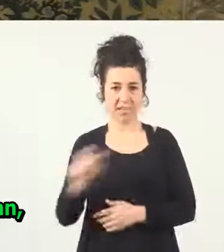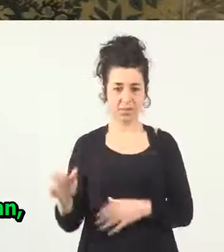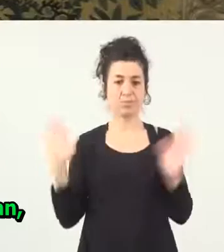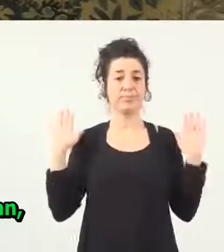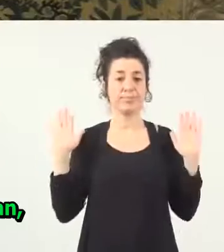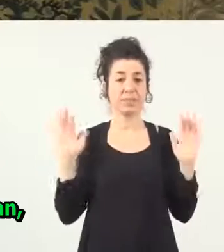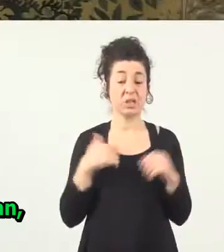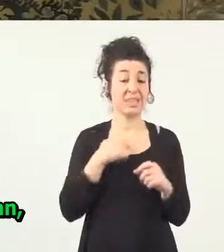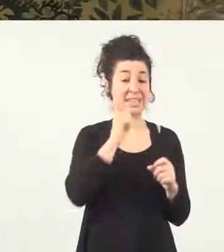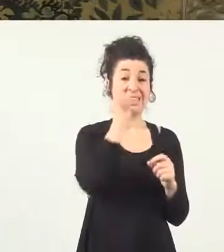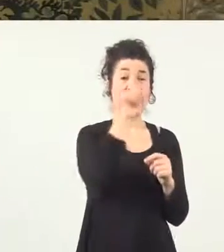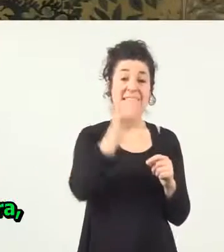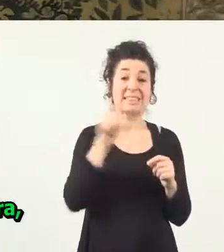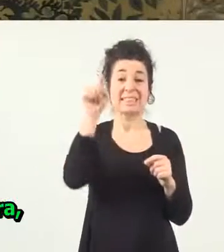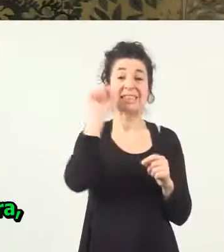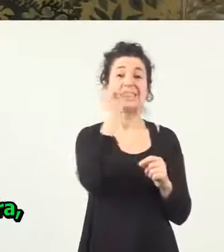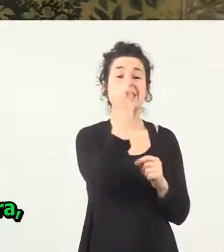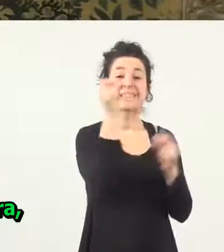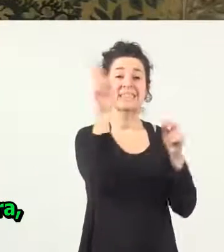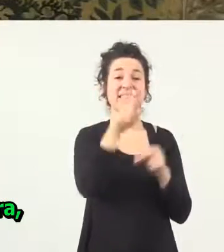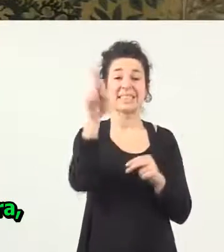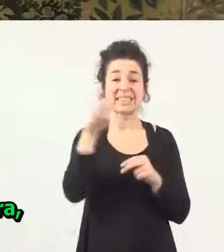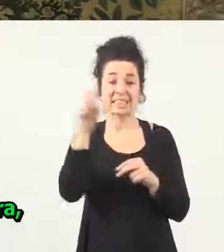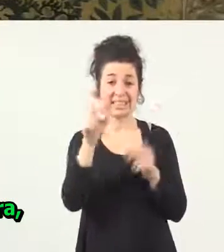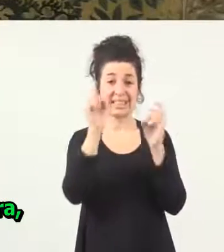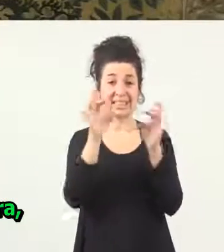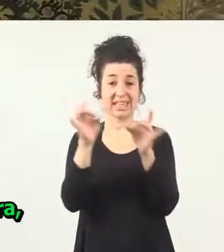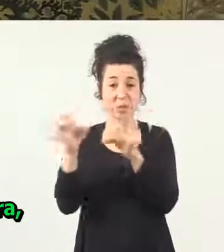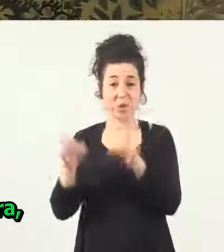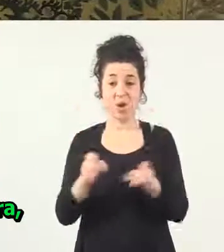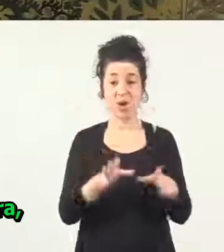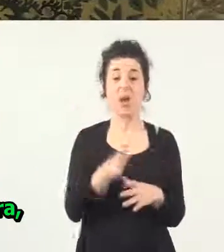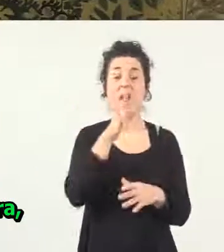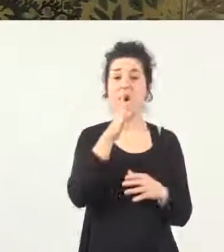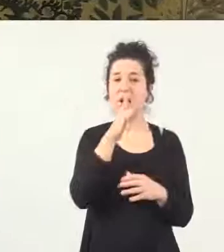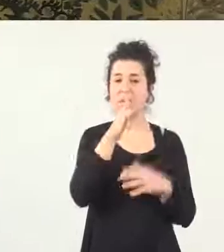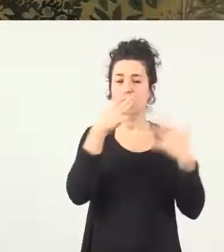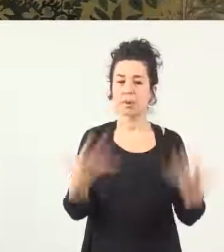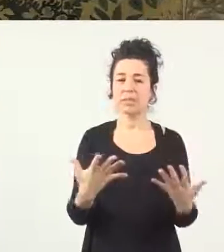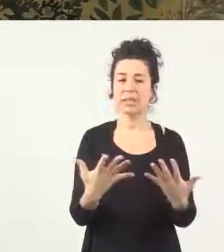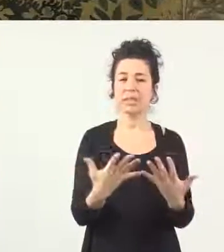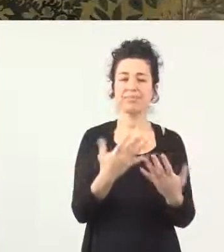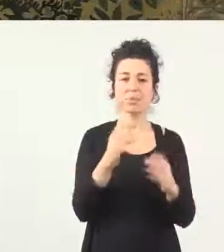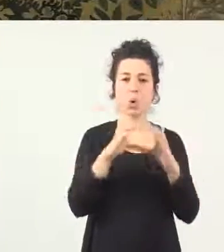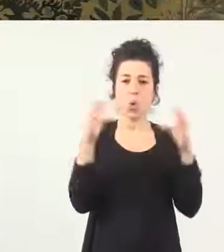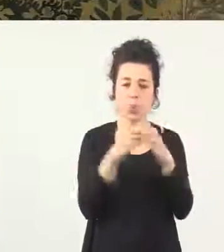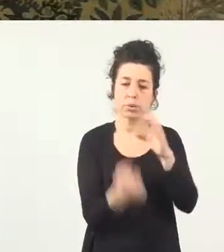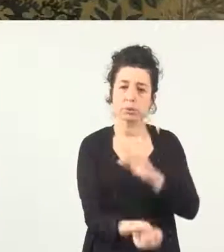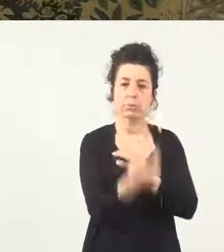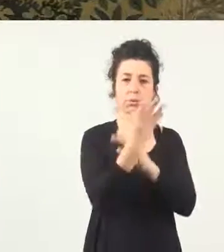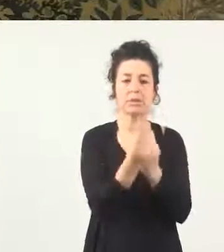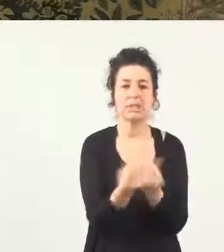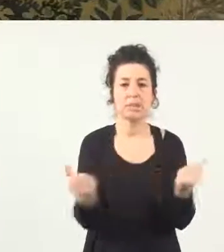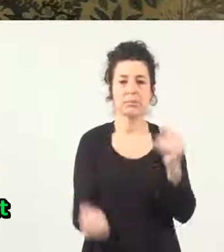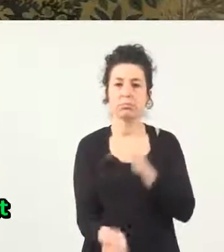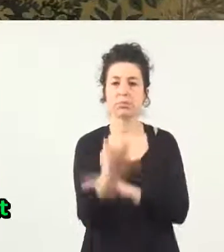askotan, orokorrean esan nahi dut, Eta, inkluso, gaur egun agertzen dira taldeak, desagertzen dira, ez dira hain egonkorrak taldeak askotan,